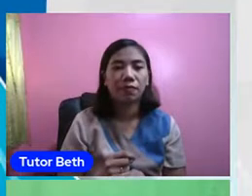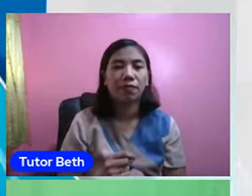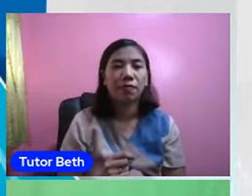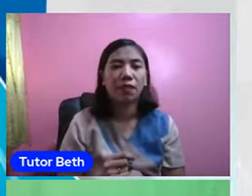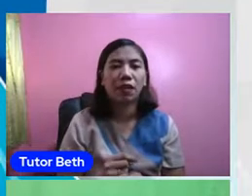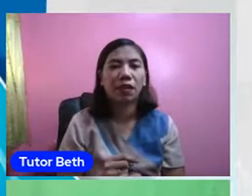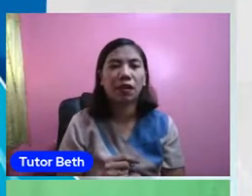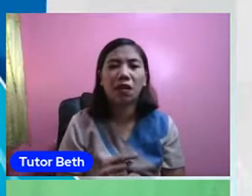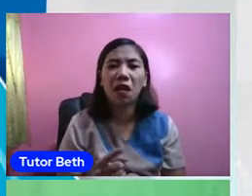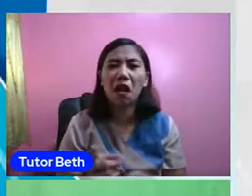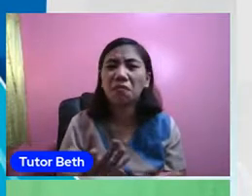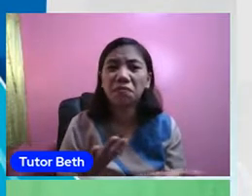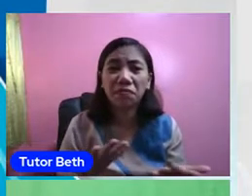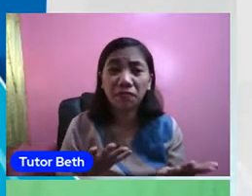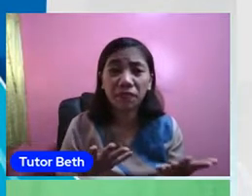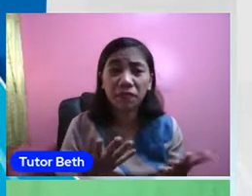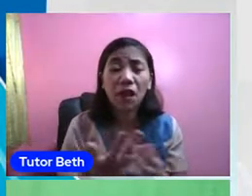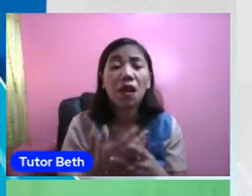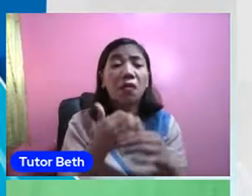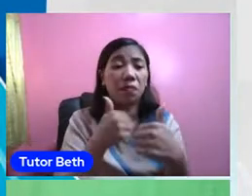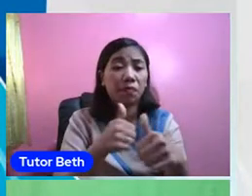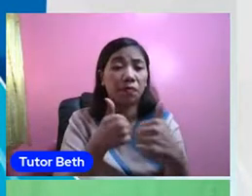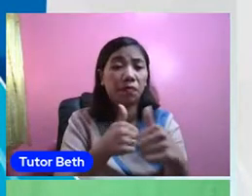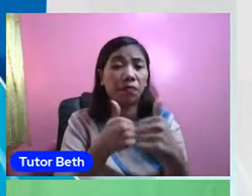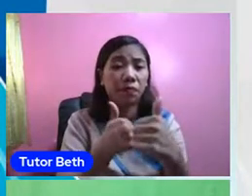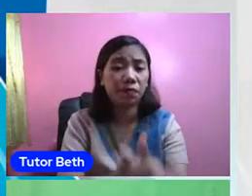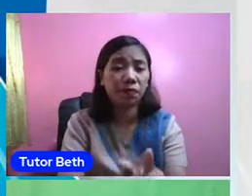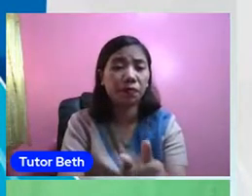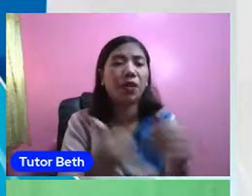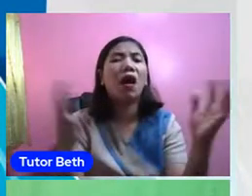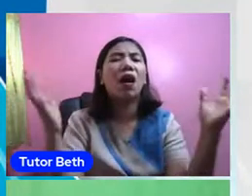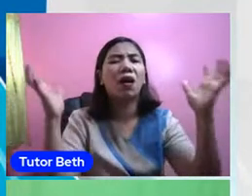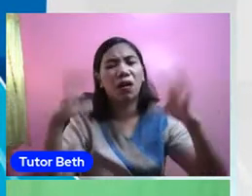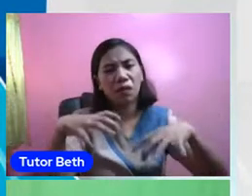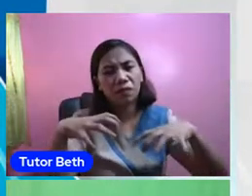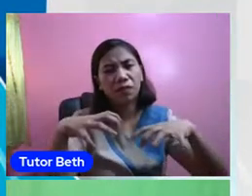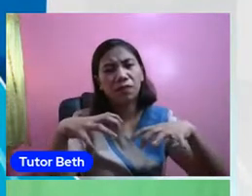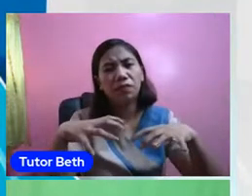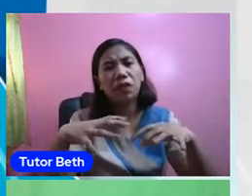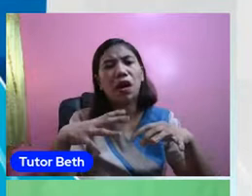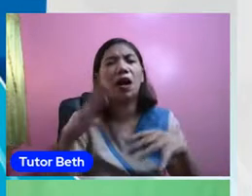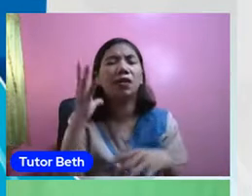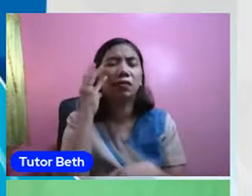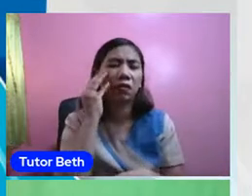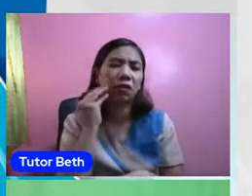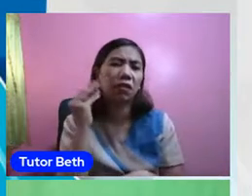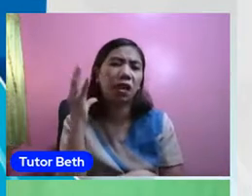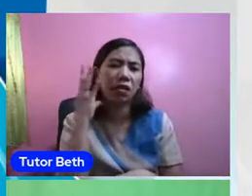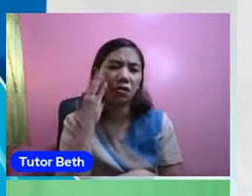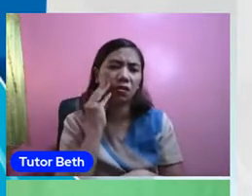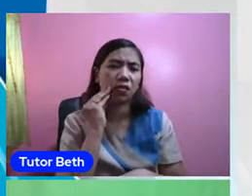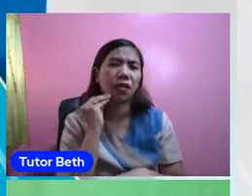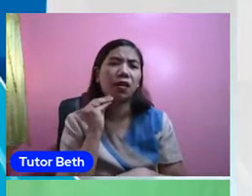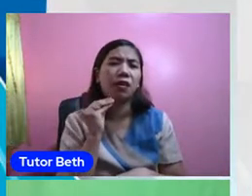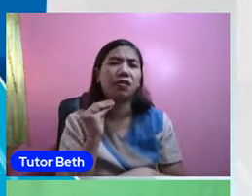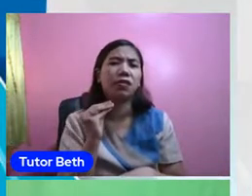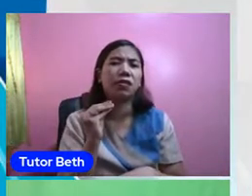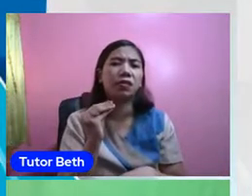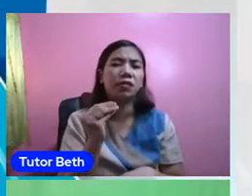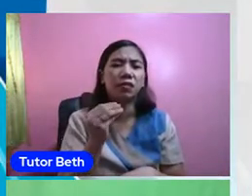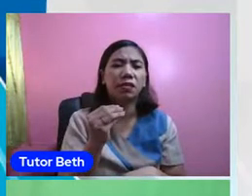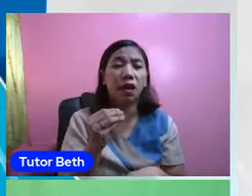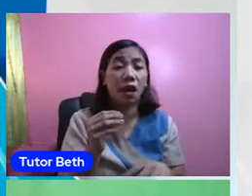sa mga sumusunod na kalamidad o sakuna ang nararanasan naman natin sa panahon ng tag